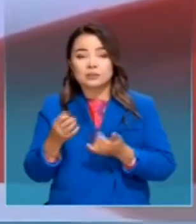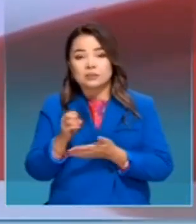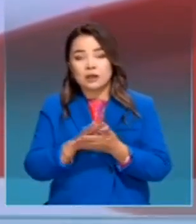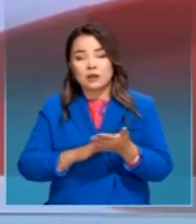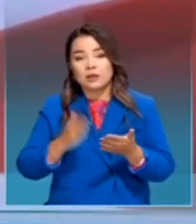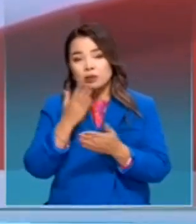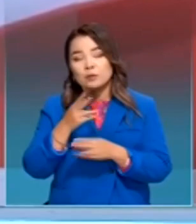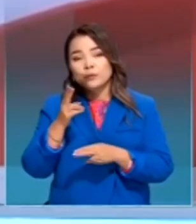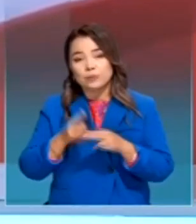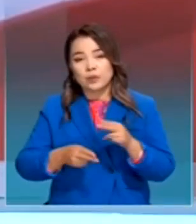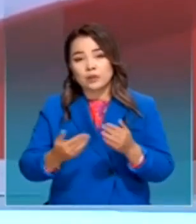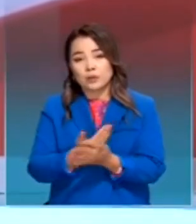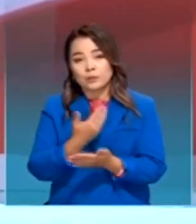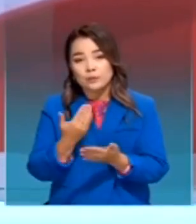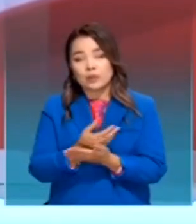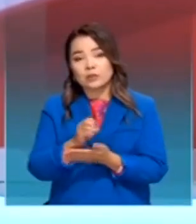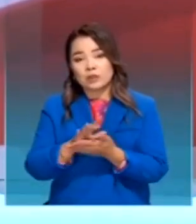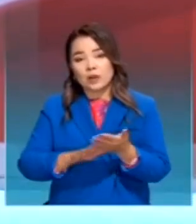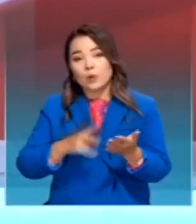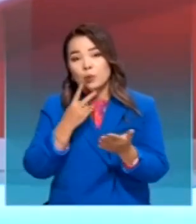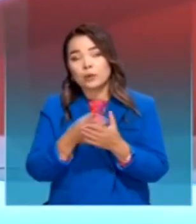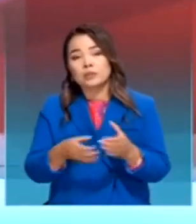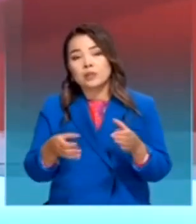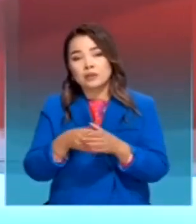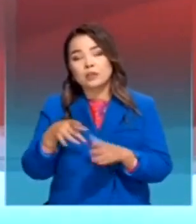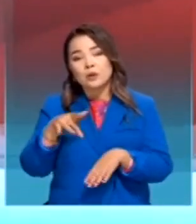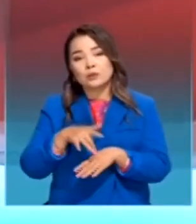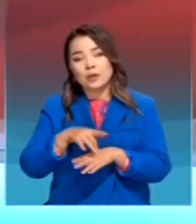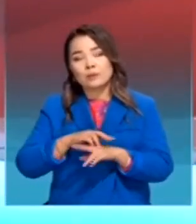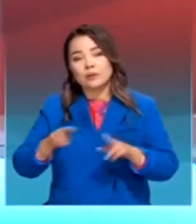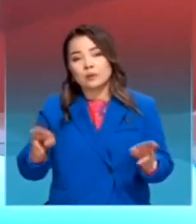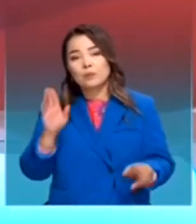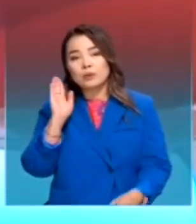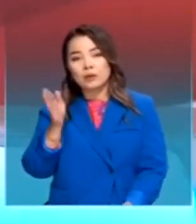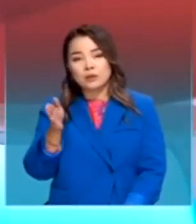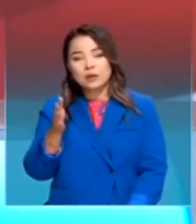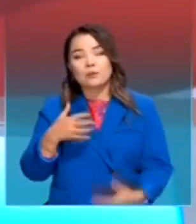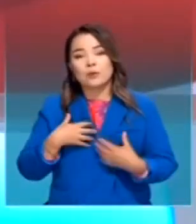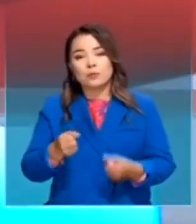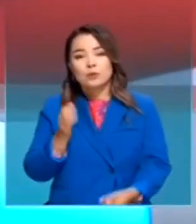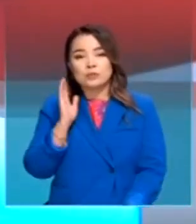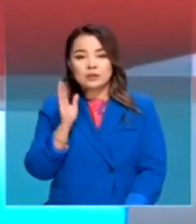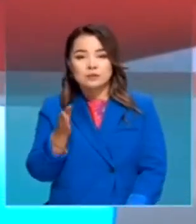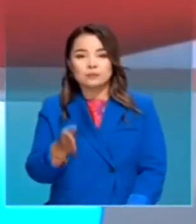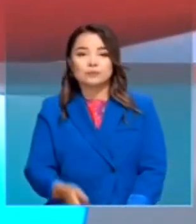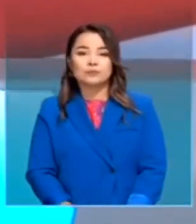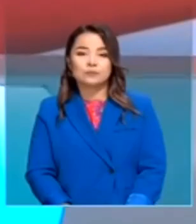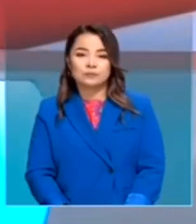ақпараттан соң тамашалай аласыздар. Жерлестерімізге бірге жанкер болайық. Аман болыңыздар!